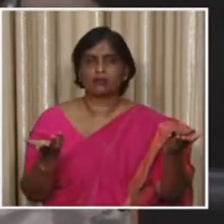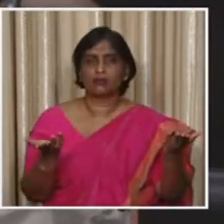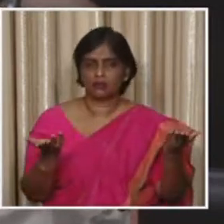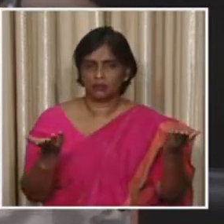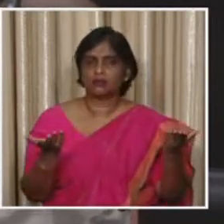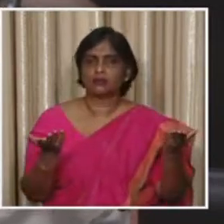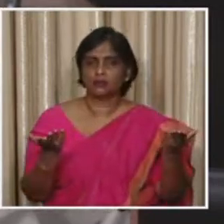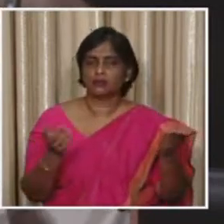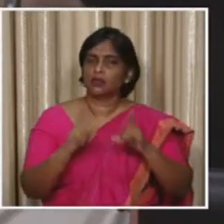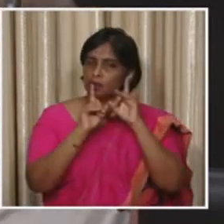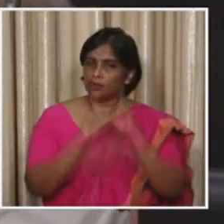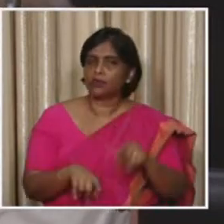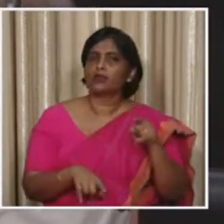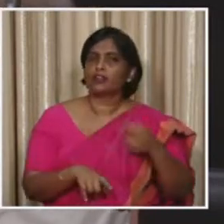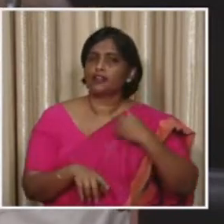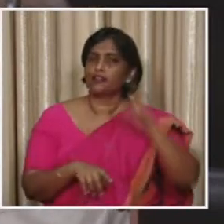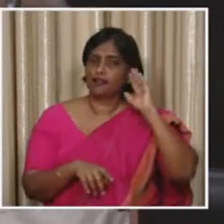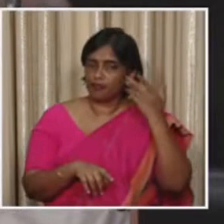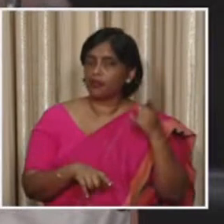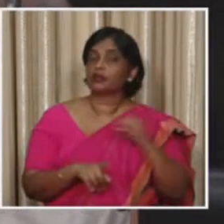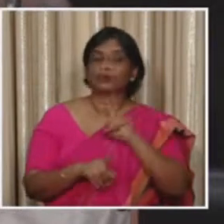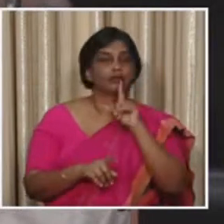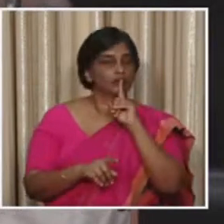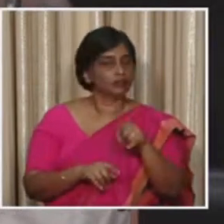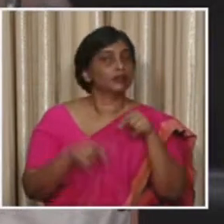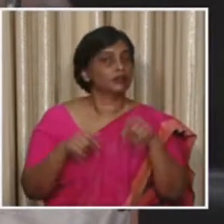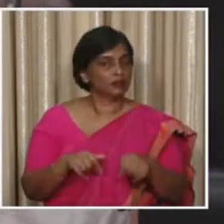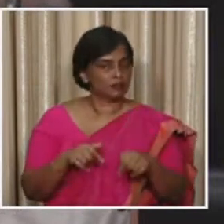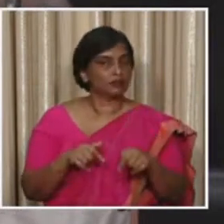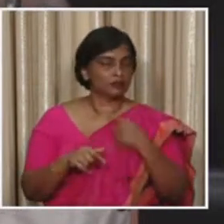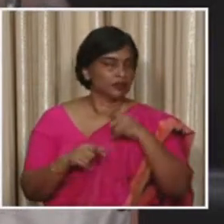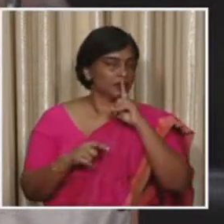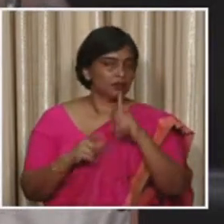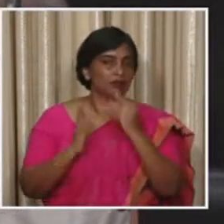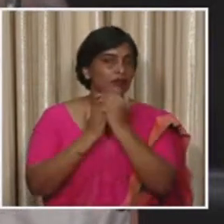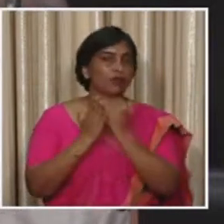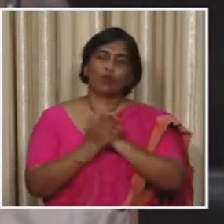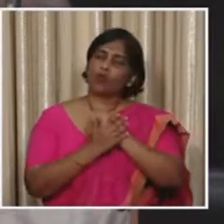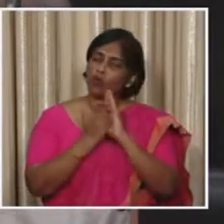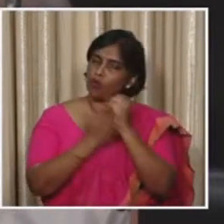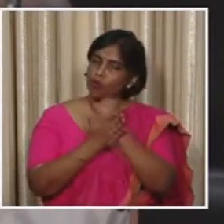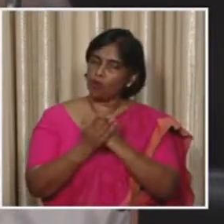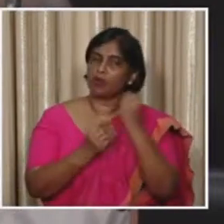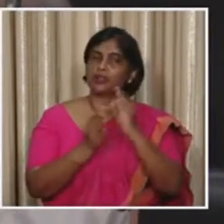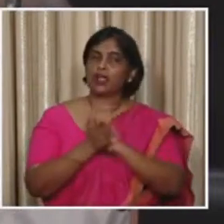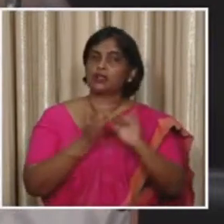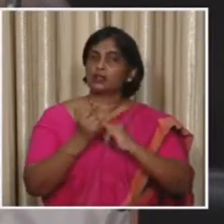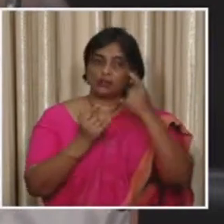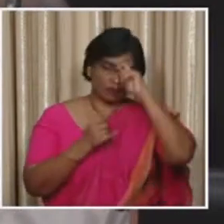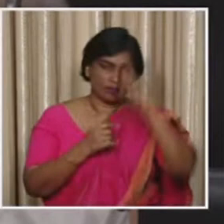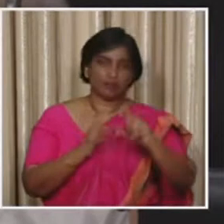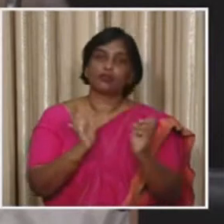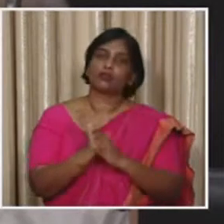නැහැ. ඒ නිසා විශේෂයෙන්ම ඒක කියලා දැන් අපි මම කියන්නේ මේ කරුණු ඔක්කොම දෙන්න හර්ෂා ඩිස්වෙලා